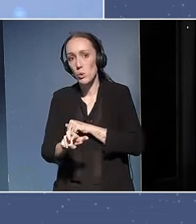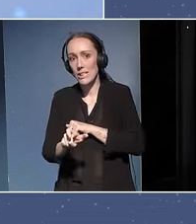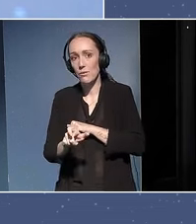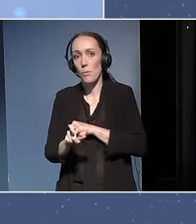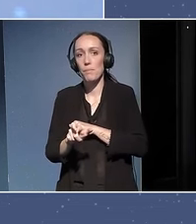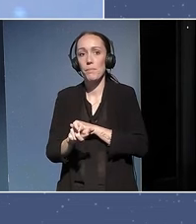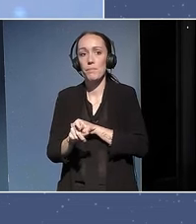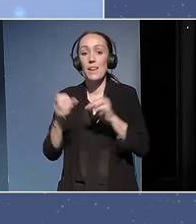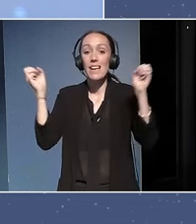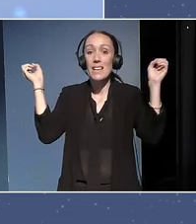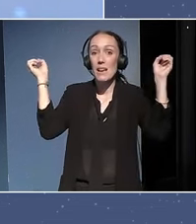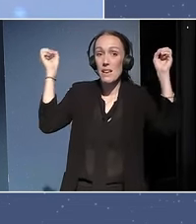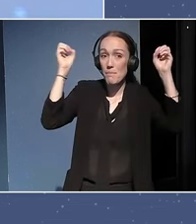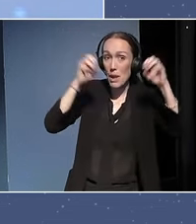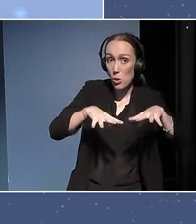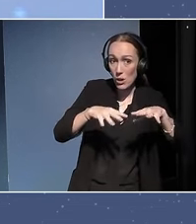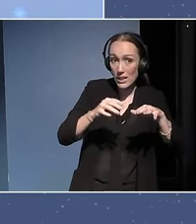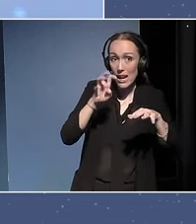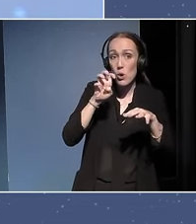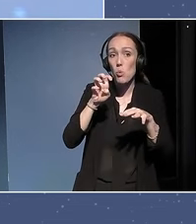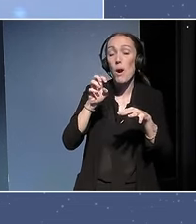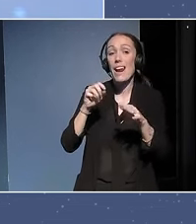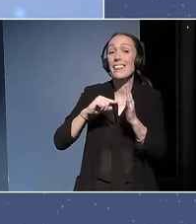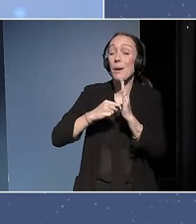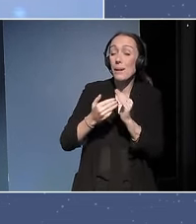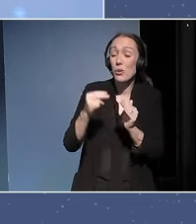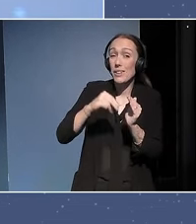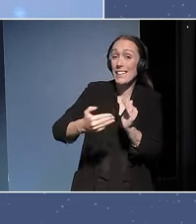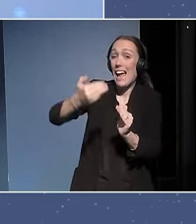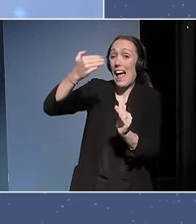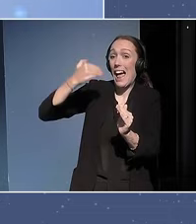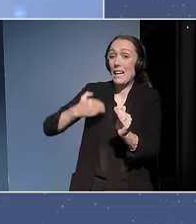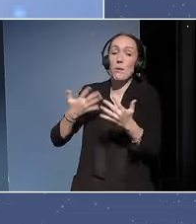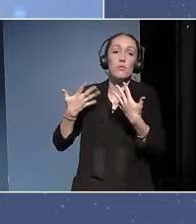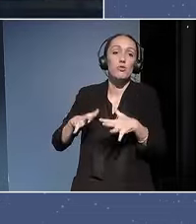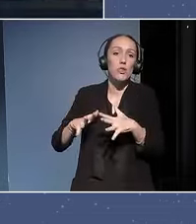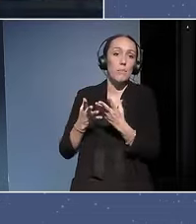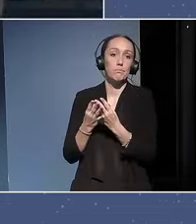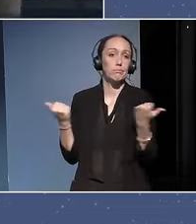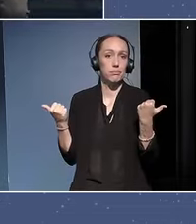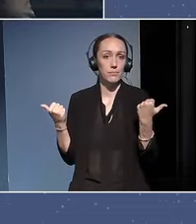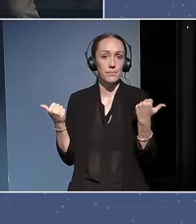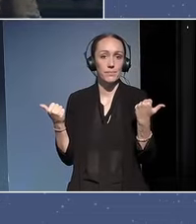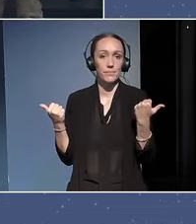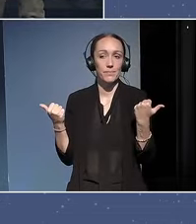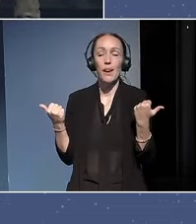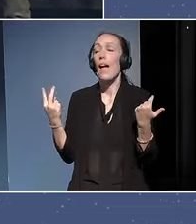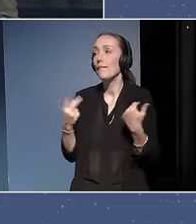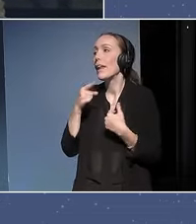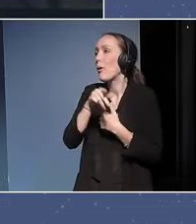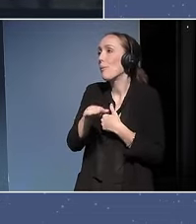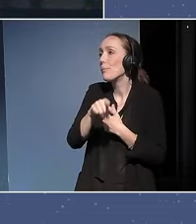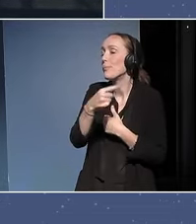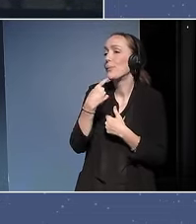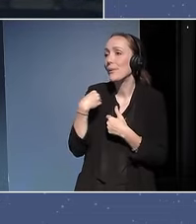milioni di anni Prima che cadesse il meteorite Ok es quindio già estinti gli spinosa però Lui giustamente chiede Ma se invece gli dinosauri fossero